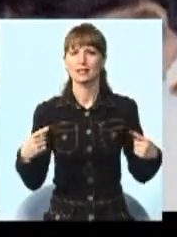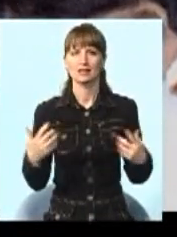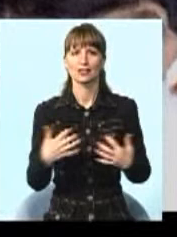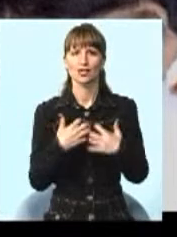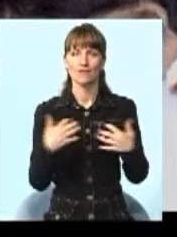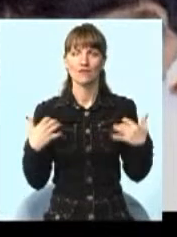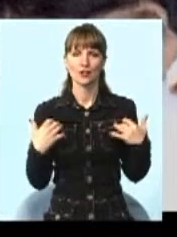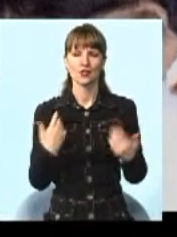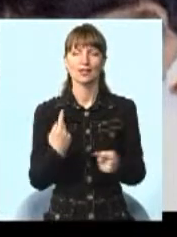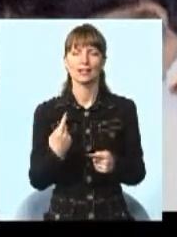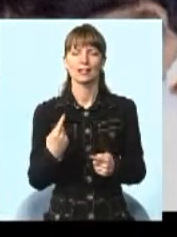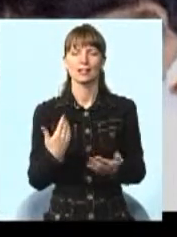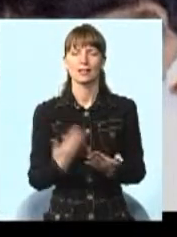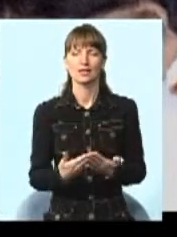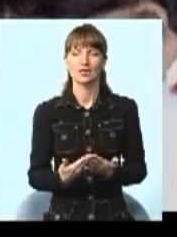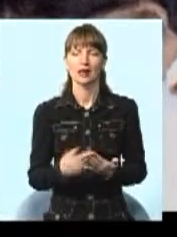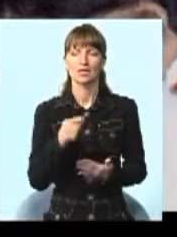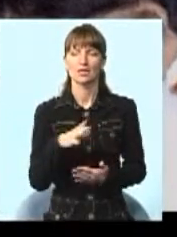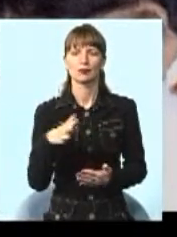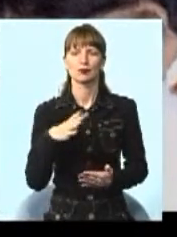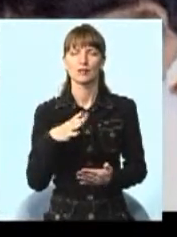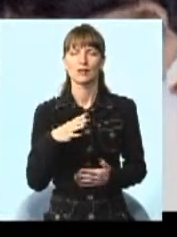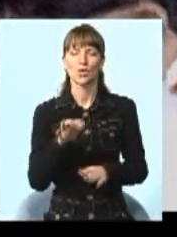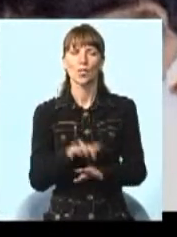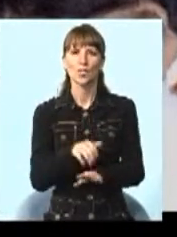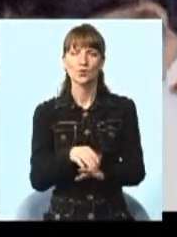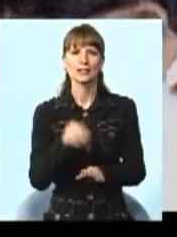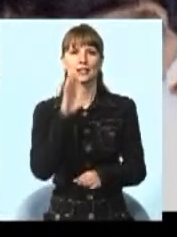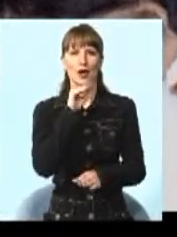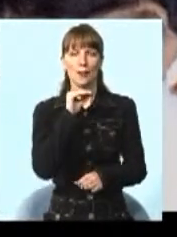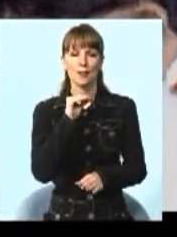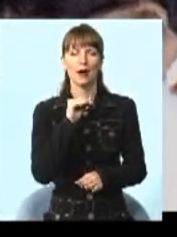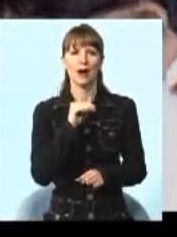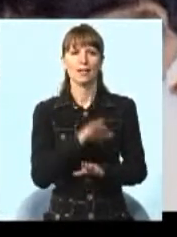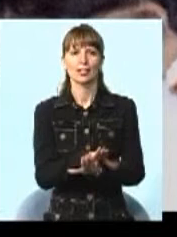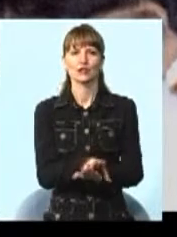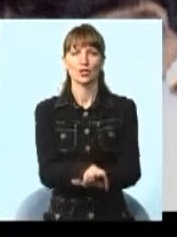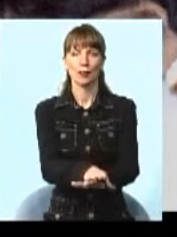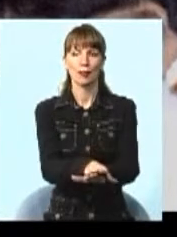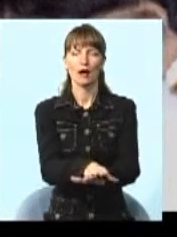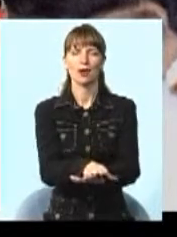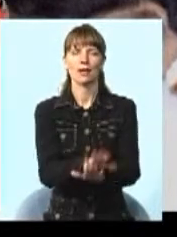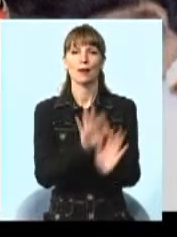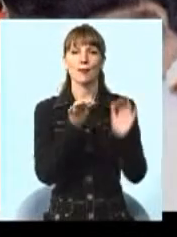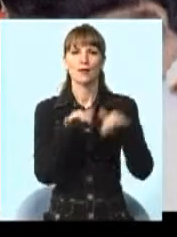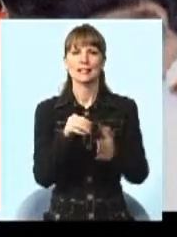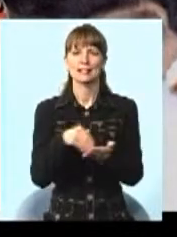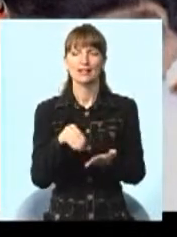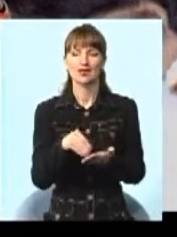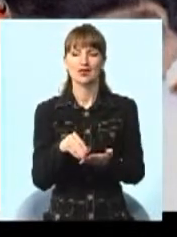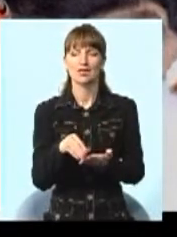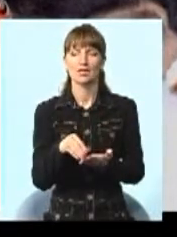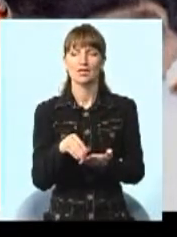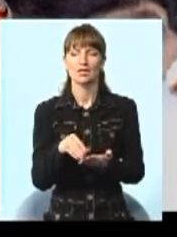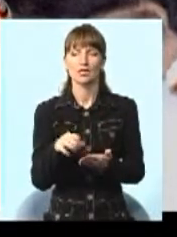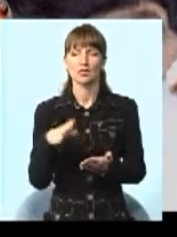животные. Они бывают кошки, собаки, черепахи, морские свинки. Их